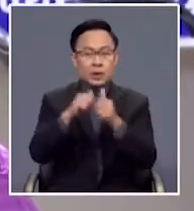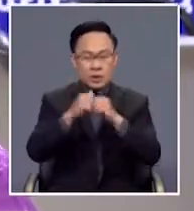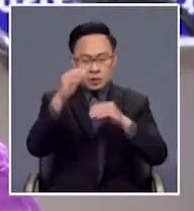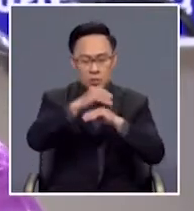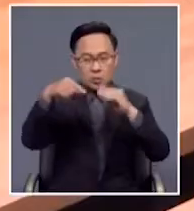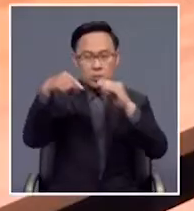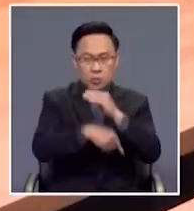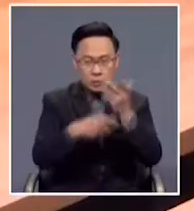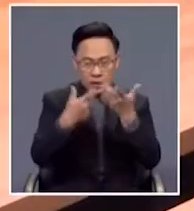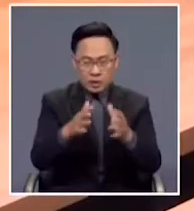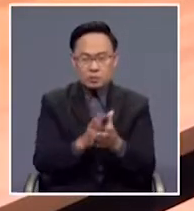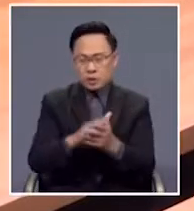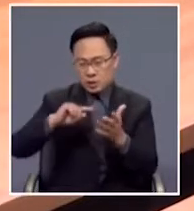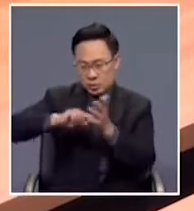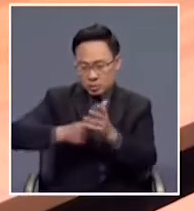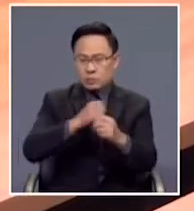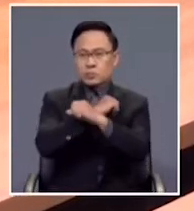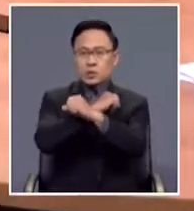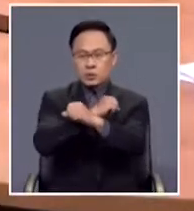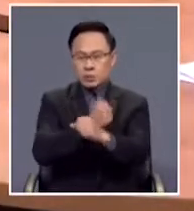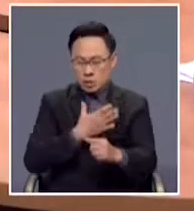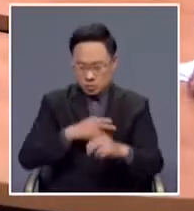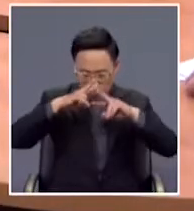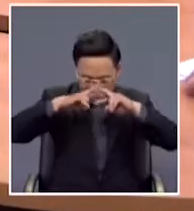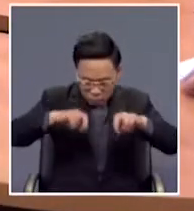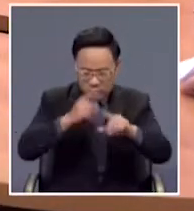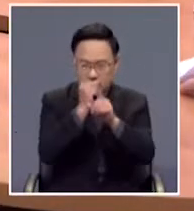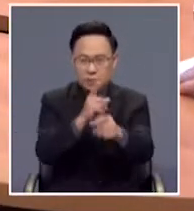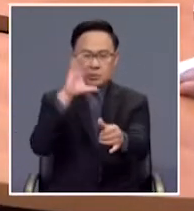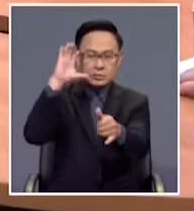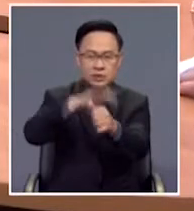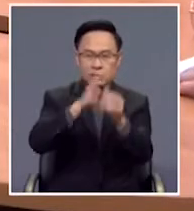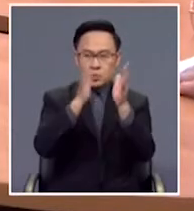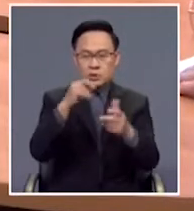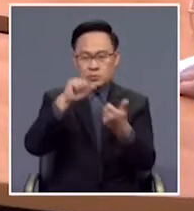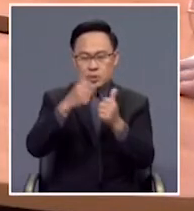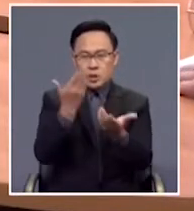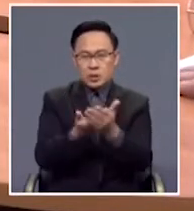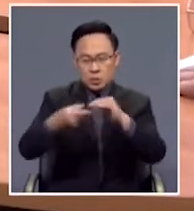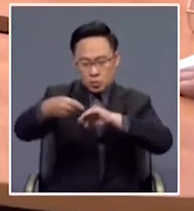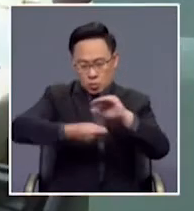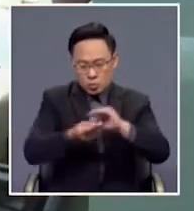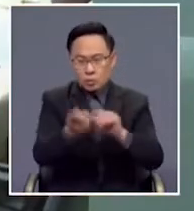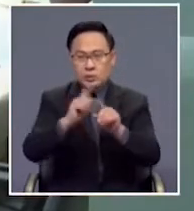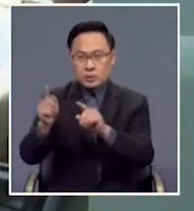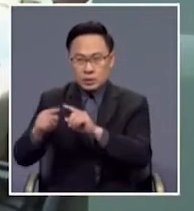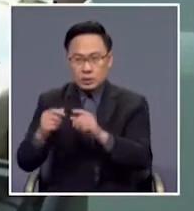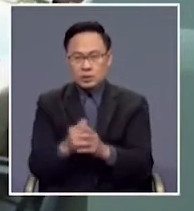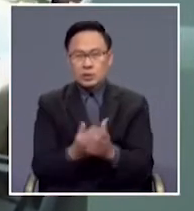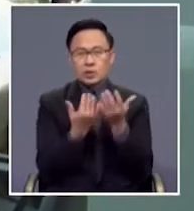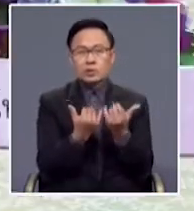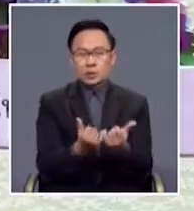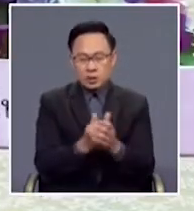งแต่ต้นเราจะติดตามจับกุมดำเนินคดีได้อย่างต่อเนื่องวันนี้ก็มีปรากฏในหลายวงการอา